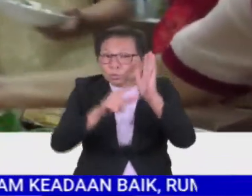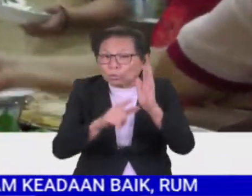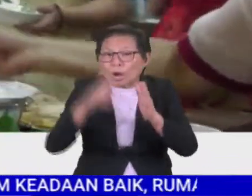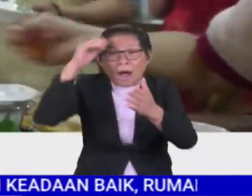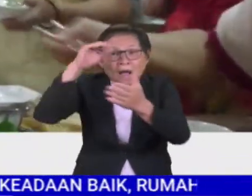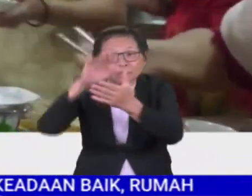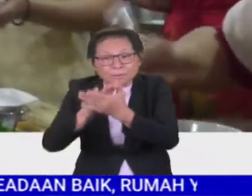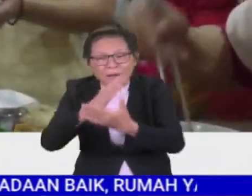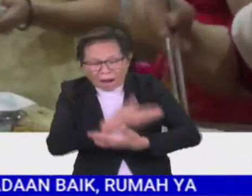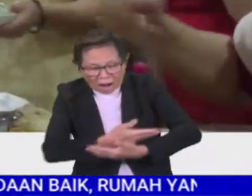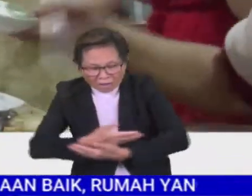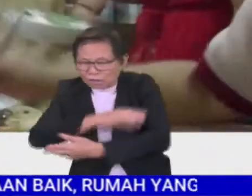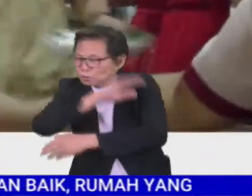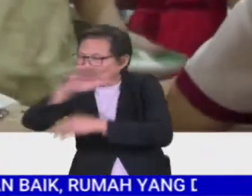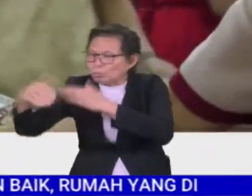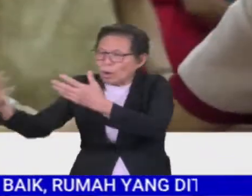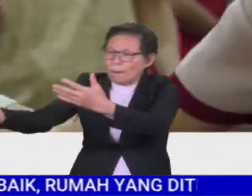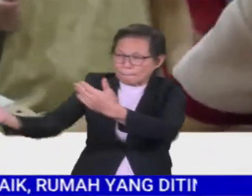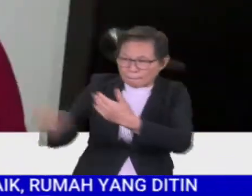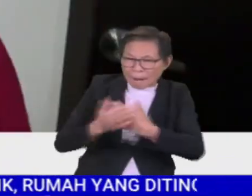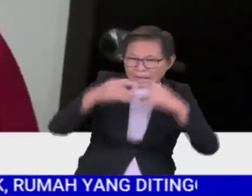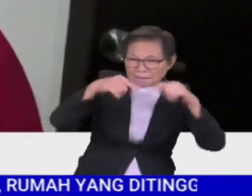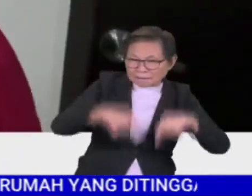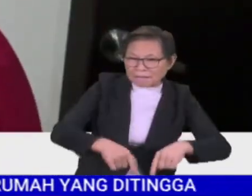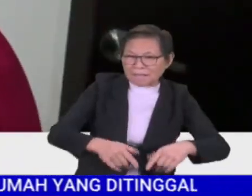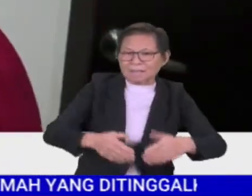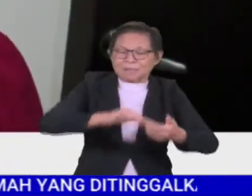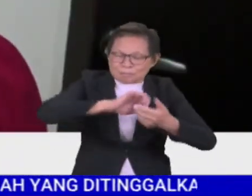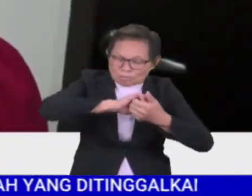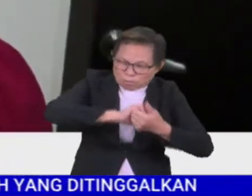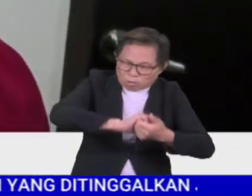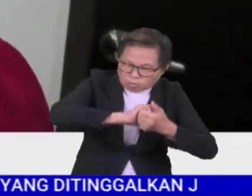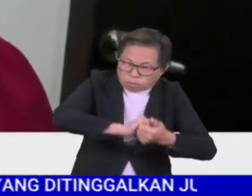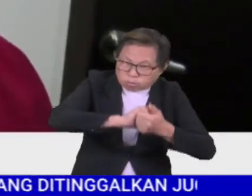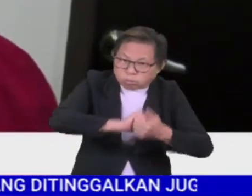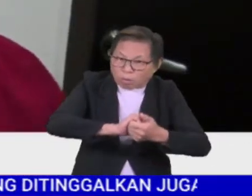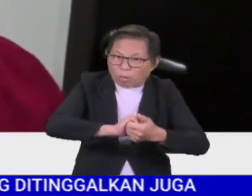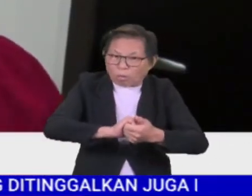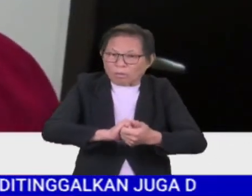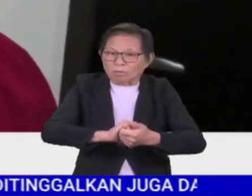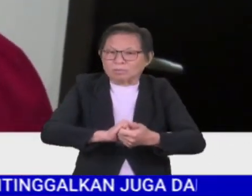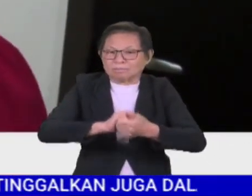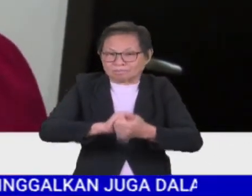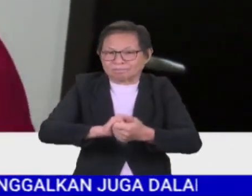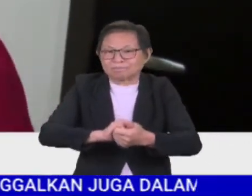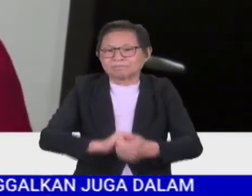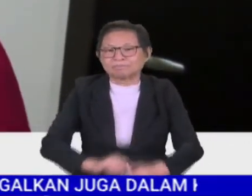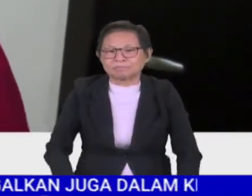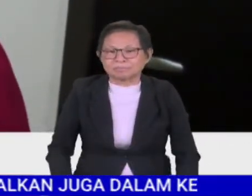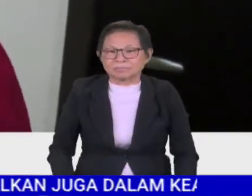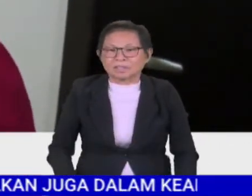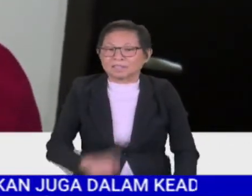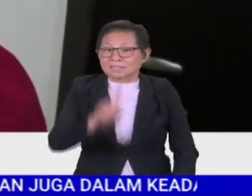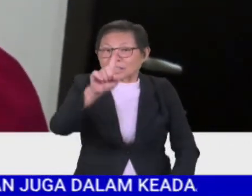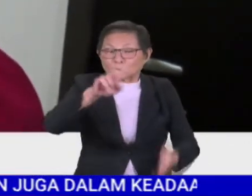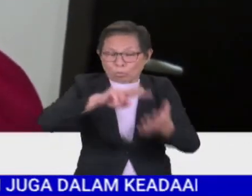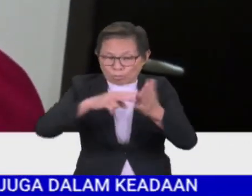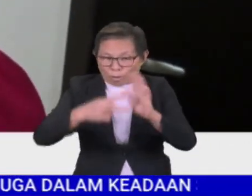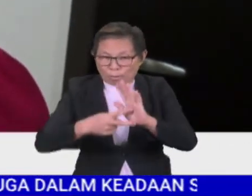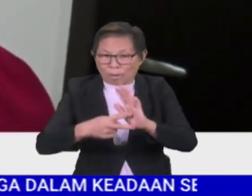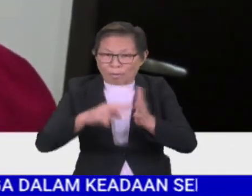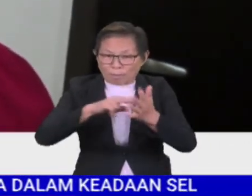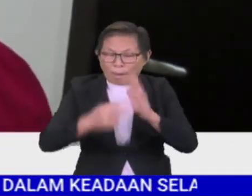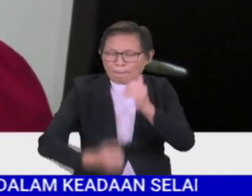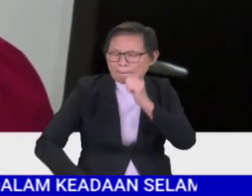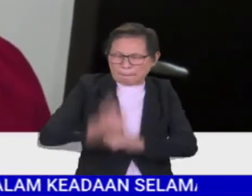suami anak-anak semua balik ke sini memesrahkan lagi jalinan kami di antara satu sama lain lah itu adalah satu makna yang